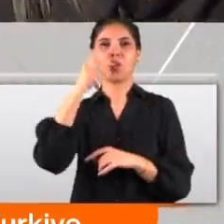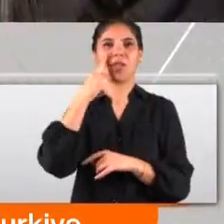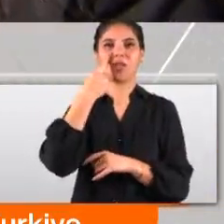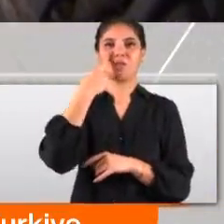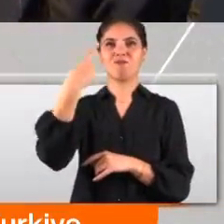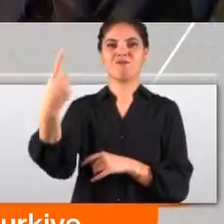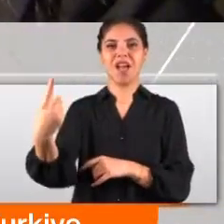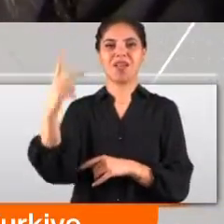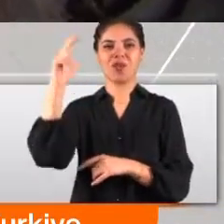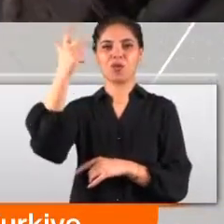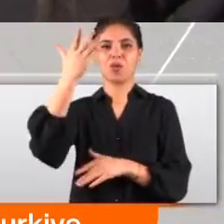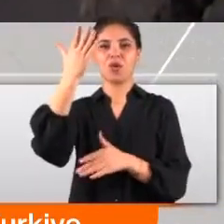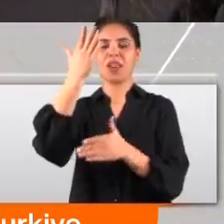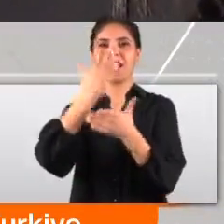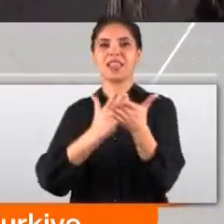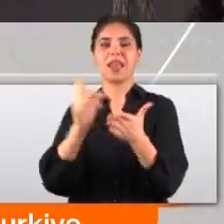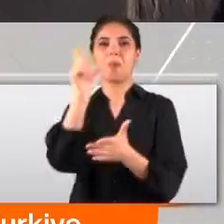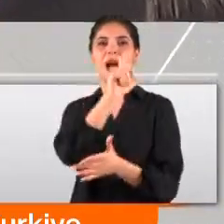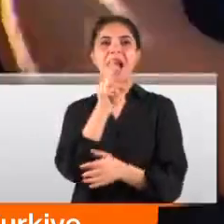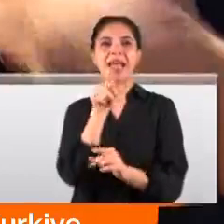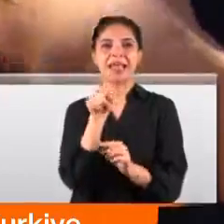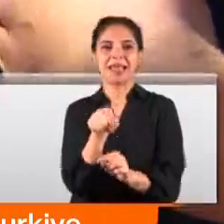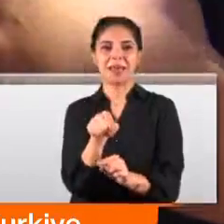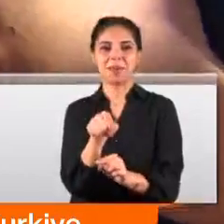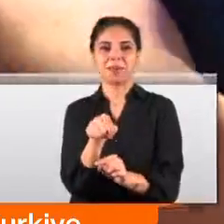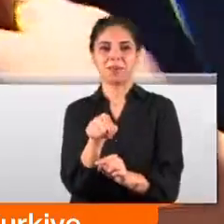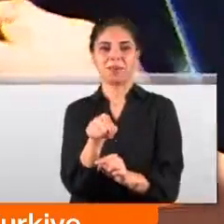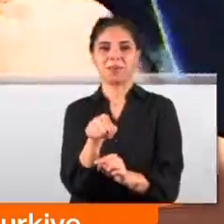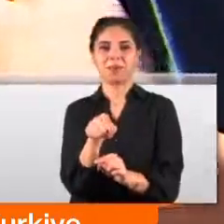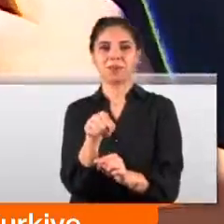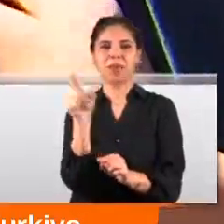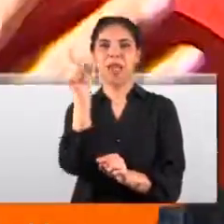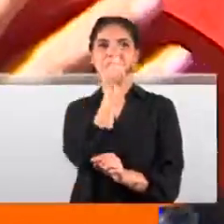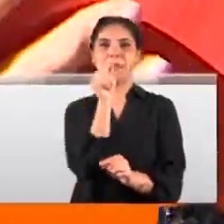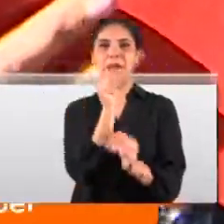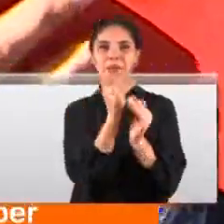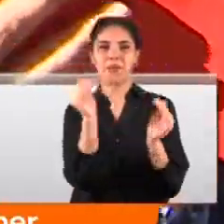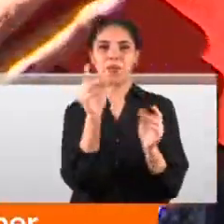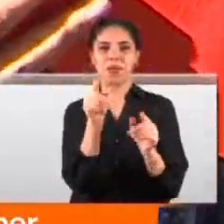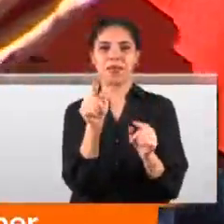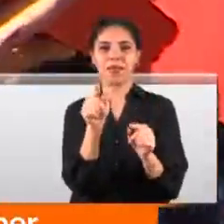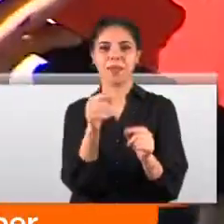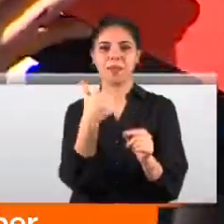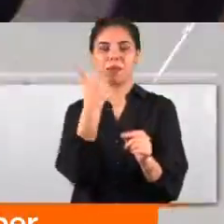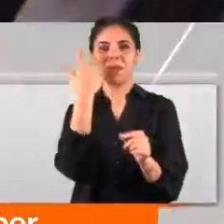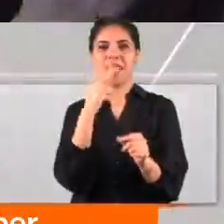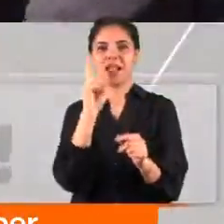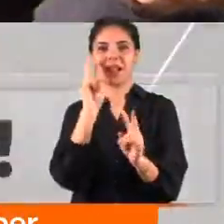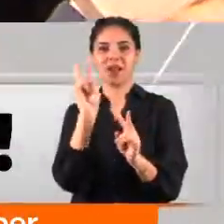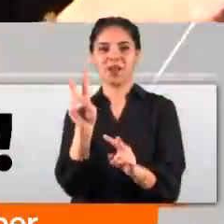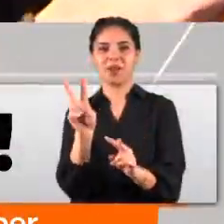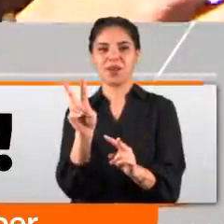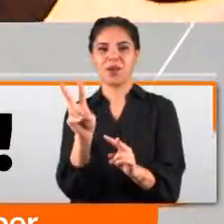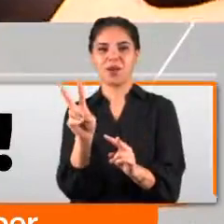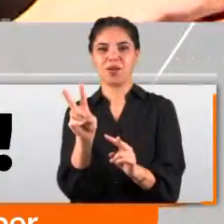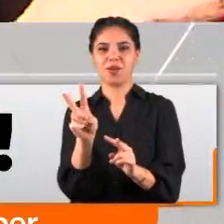zaman güneş yarım ay biçiminde görülüyor. Hilal'in büyük büyüğü gibiydi. Şu an beyaz renk görüyorum güneşe. Aynen öyle.